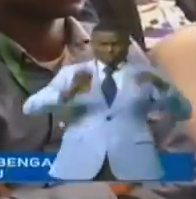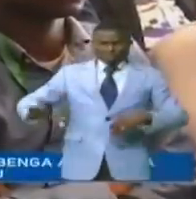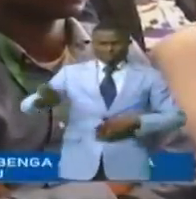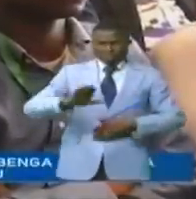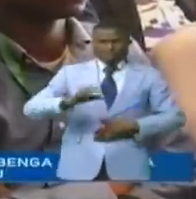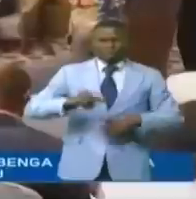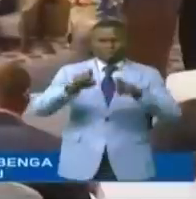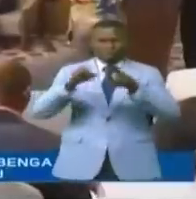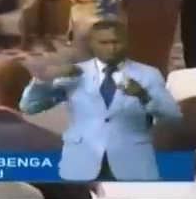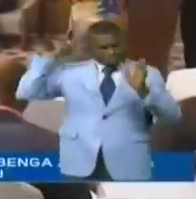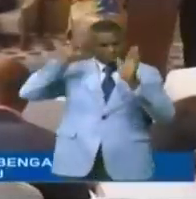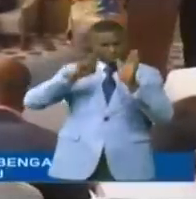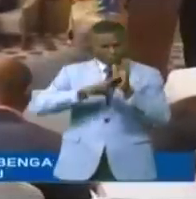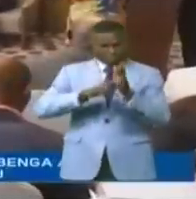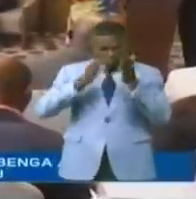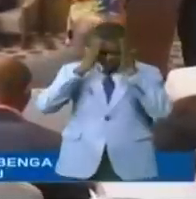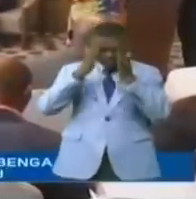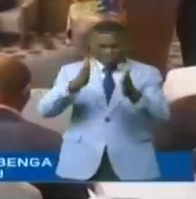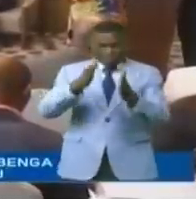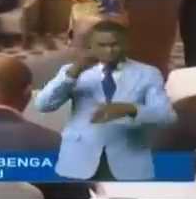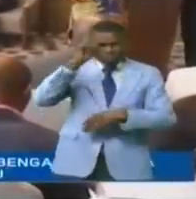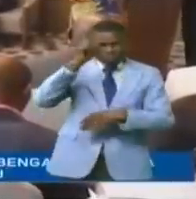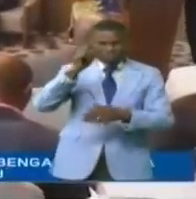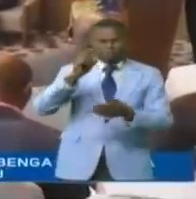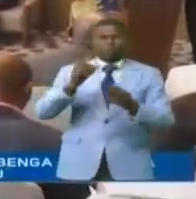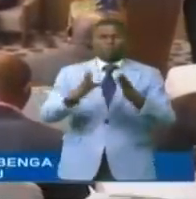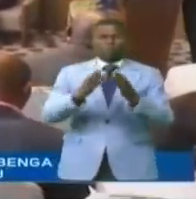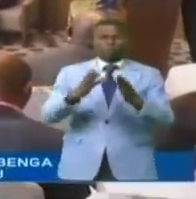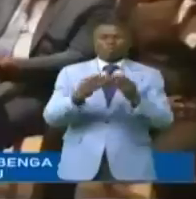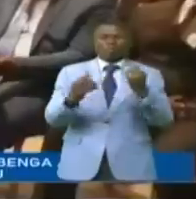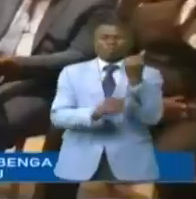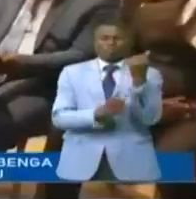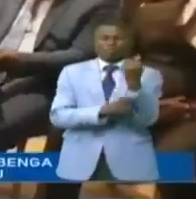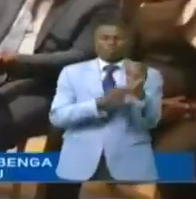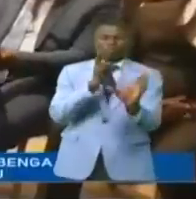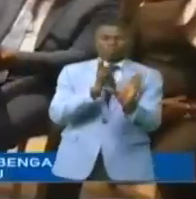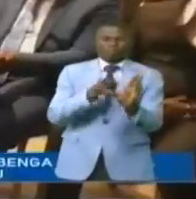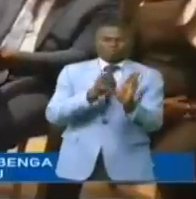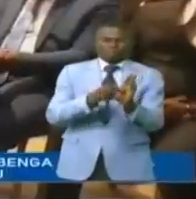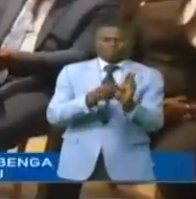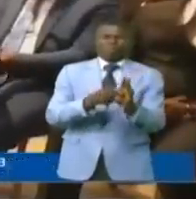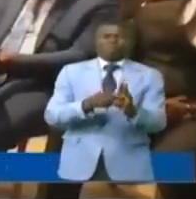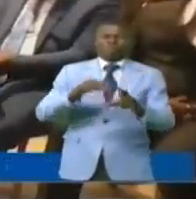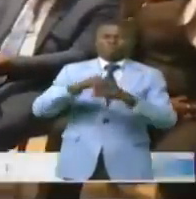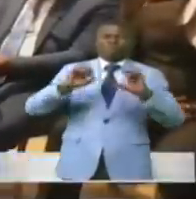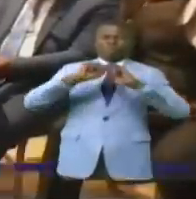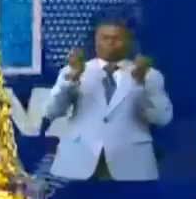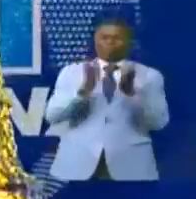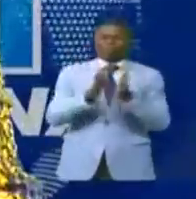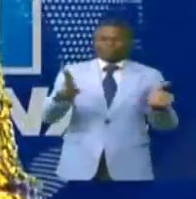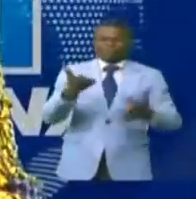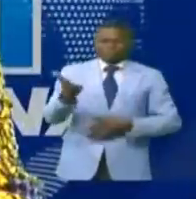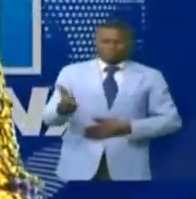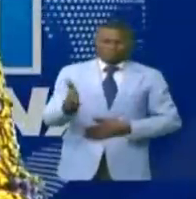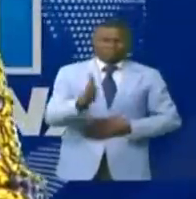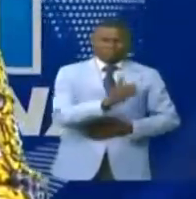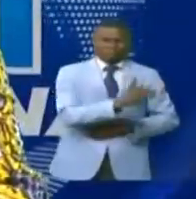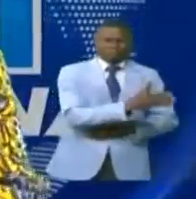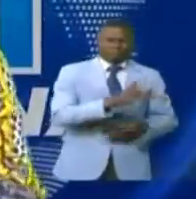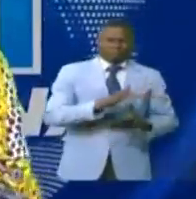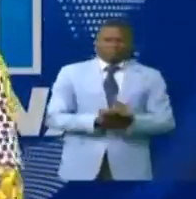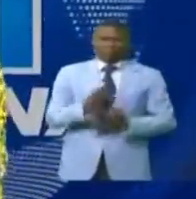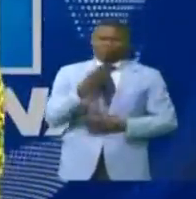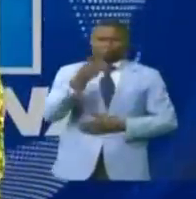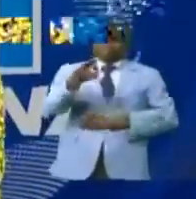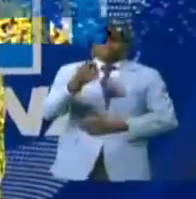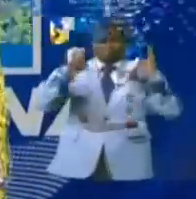du gouvernement pour l'attention qu'ils portent à l'égard de l'inclusion sociale des personnes handicapées. Je l'ai